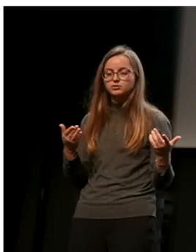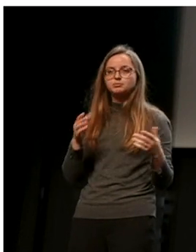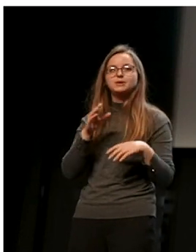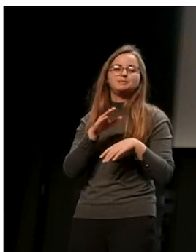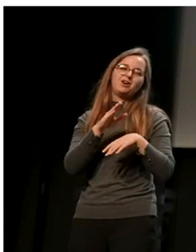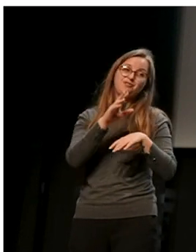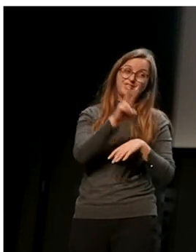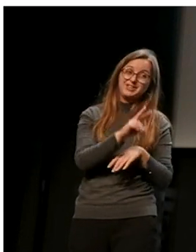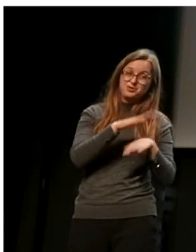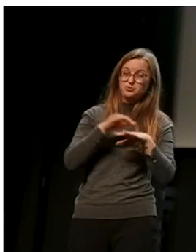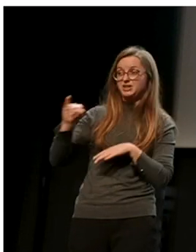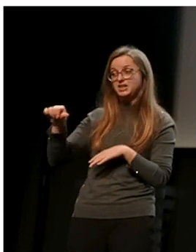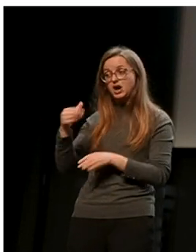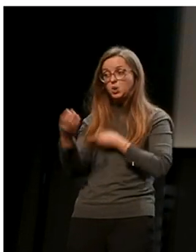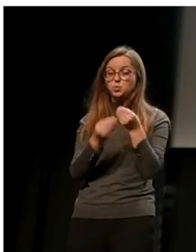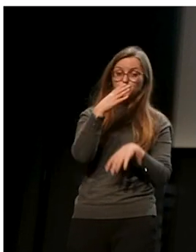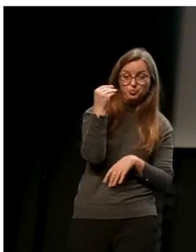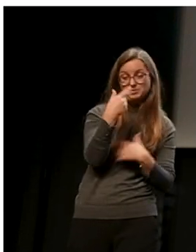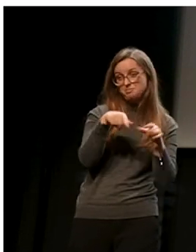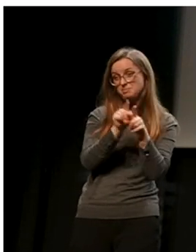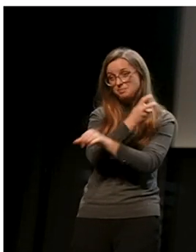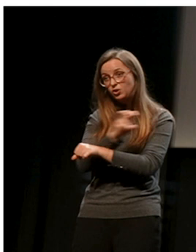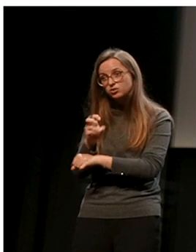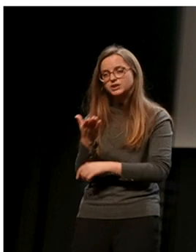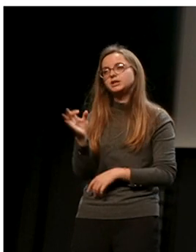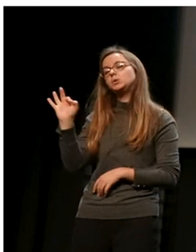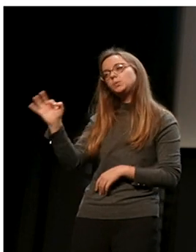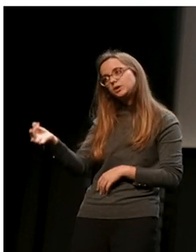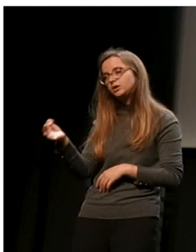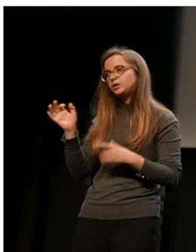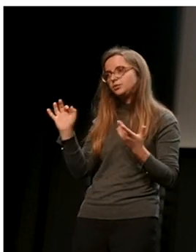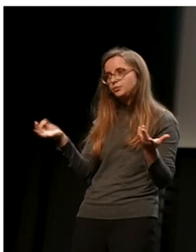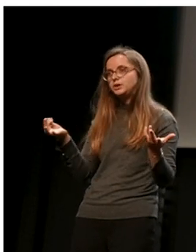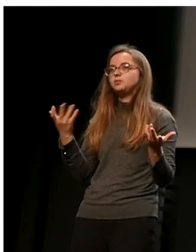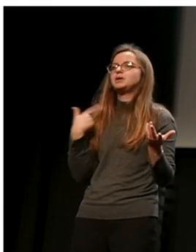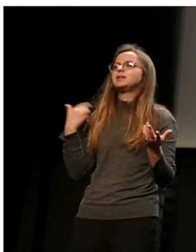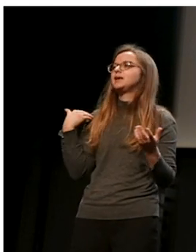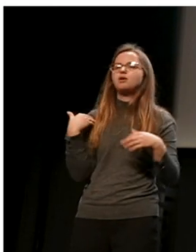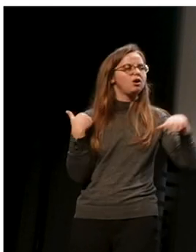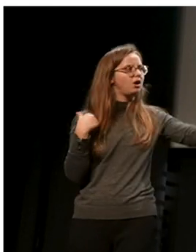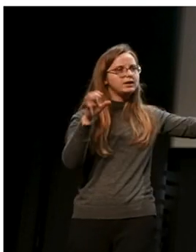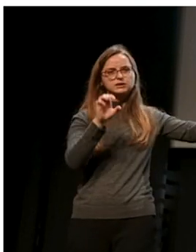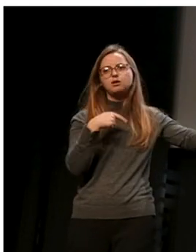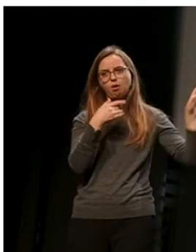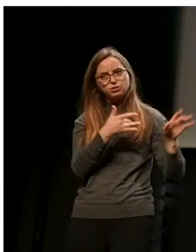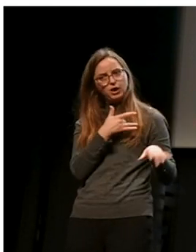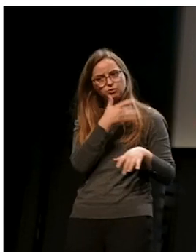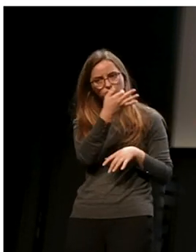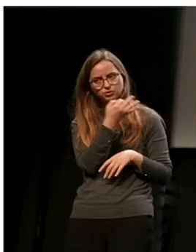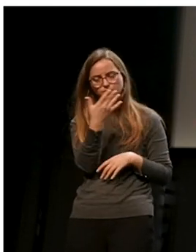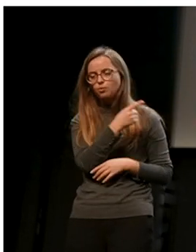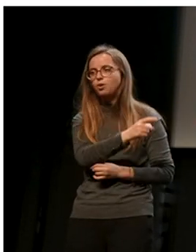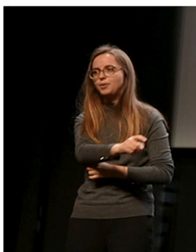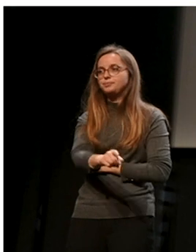risque-là, puisque... Oui, mais t'as la possibilité... alors, Étienne disait tout à l'heure, et je trouve ça intéressant, c'est